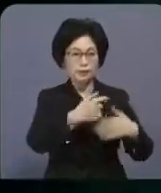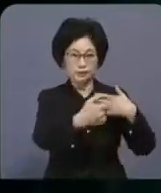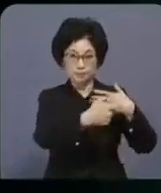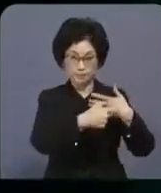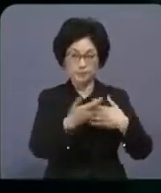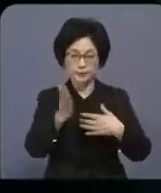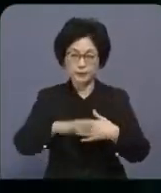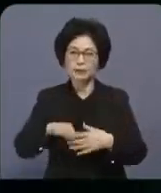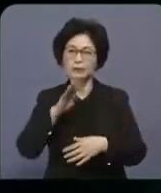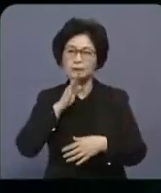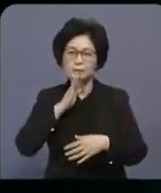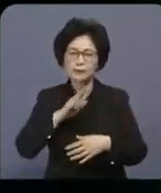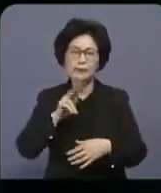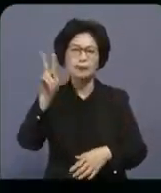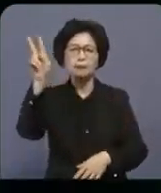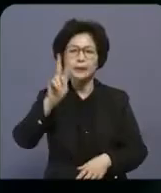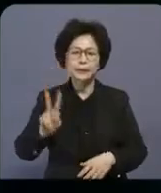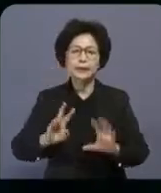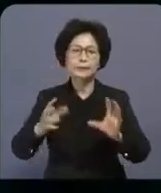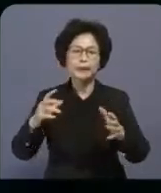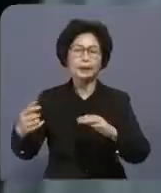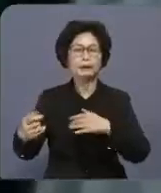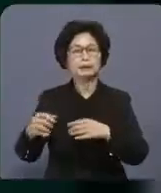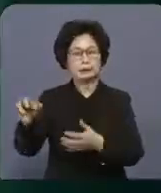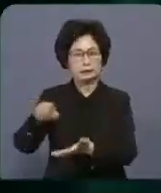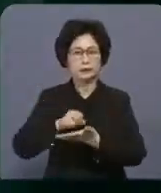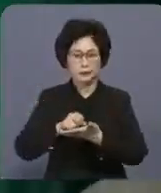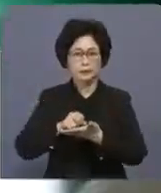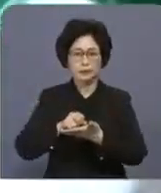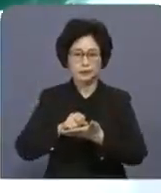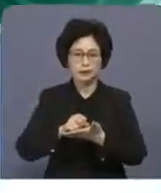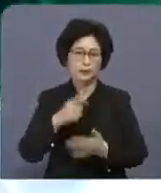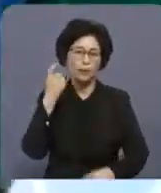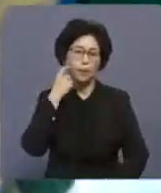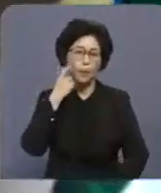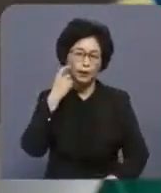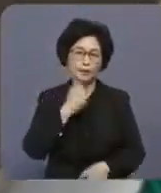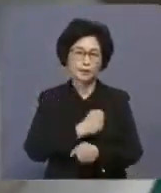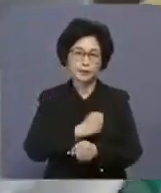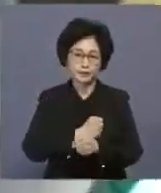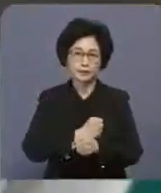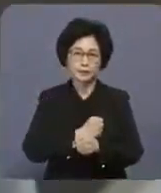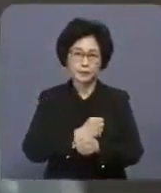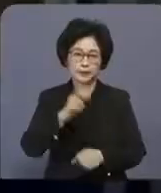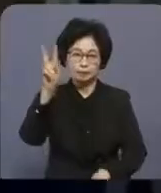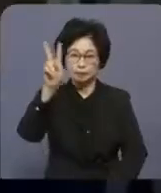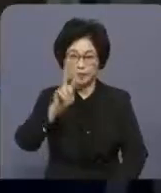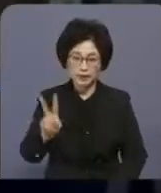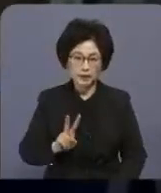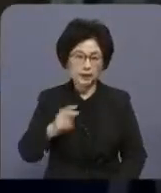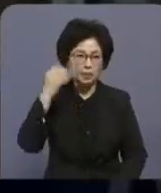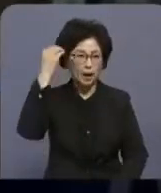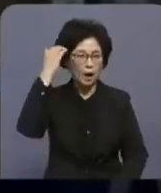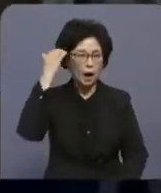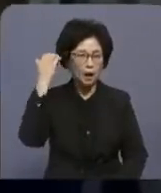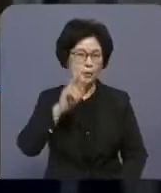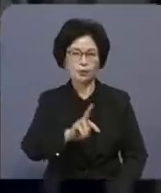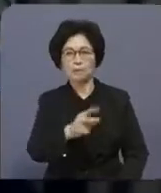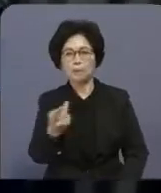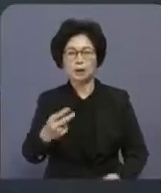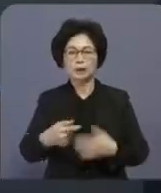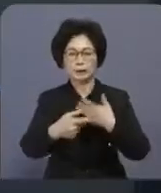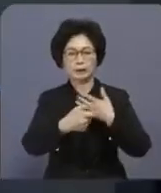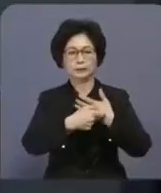하지만 실제로는 베트남산 입니다 국내산으로 원산지를 속인 겁니다 사람을 국내산 둔갑 할 때도 권력의 쓰게